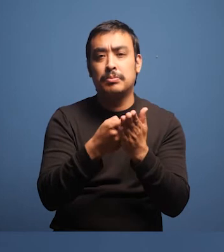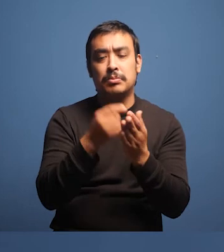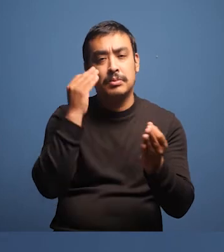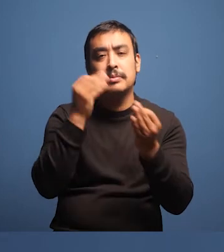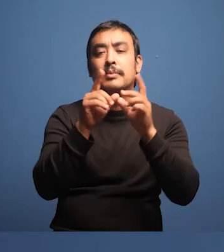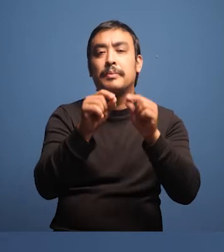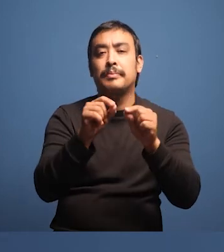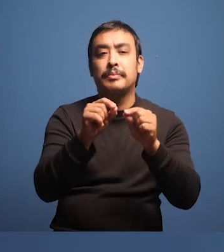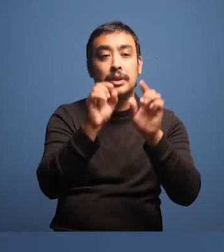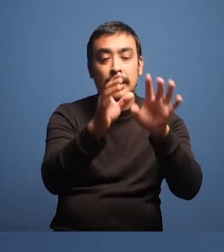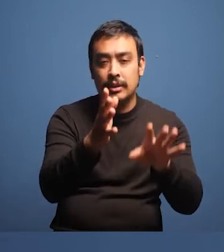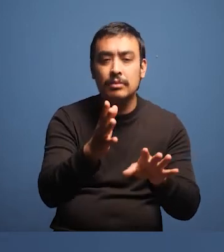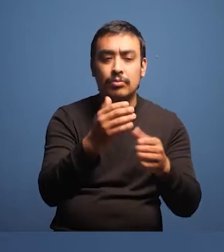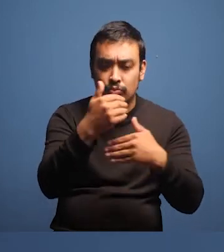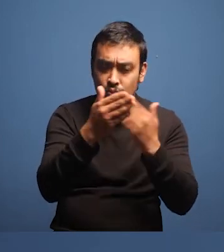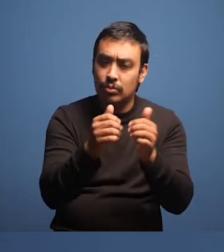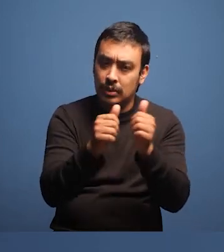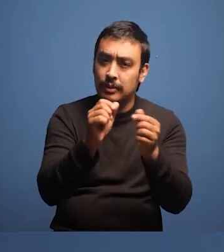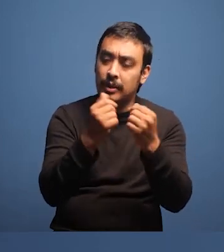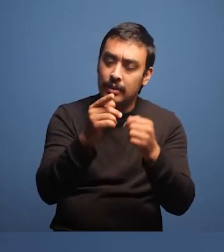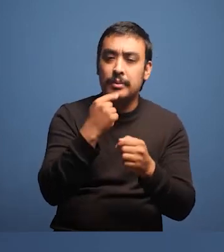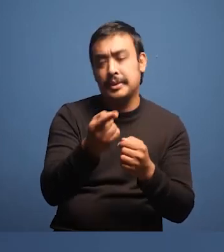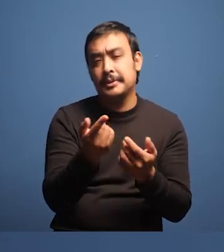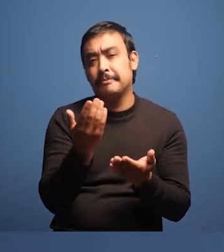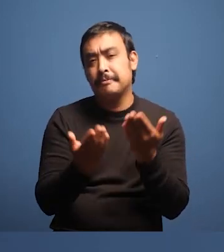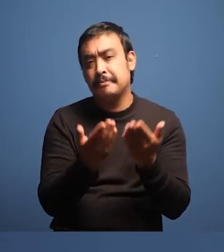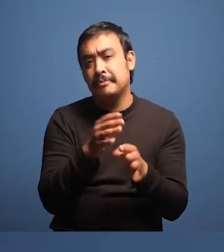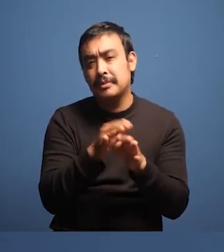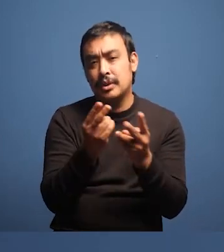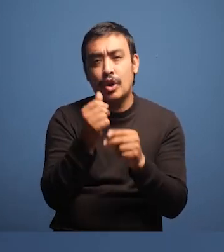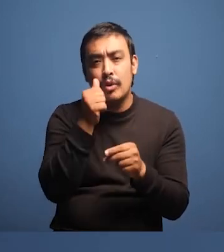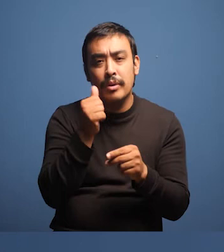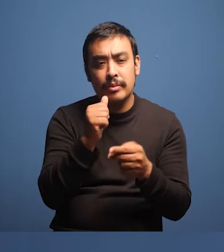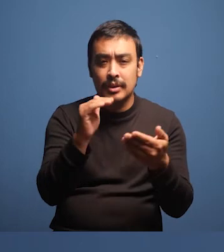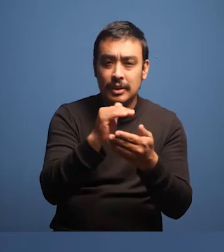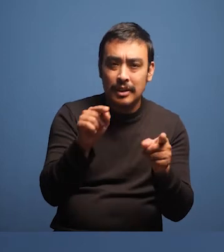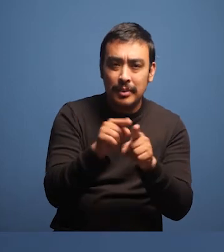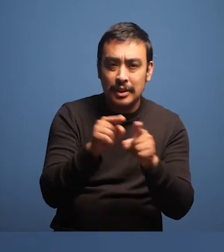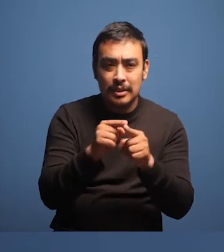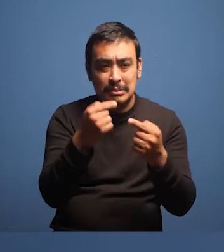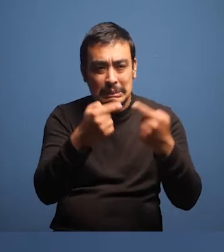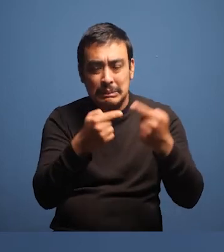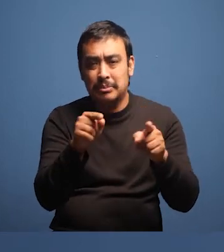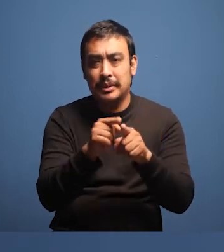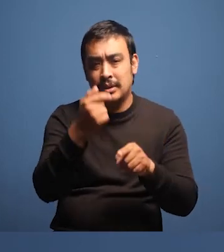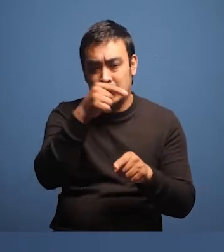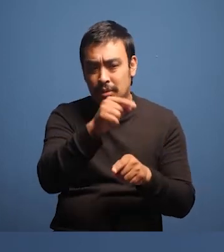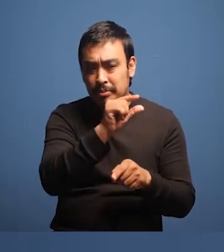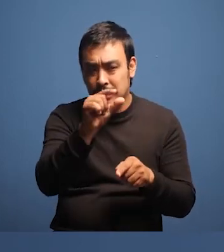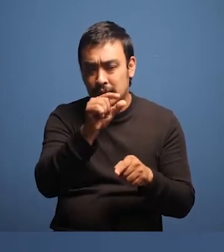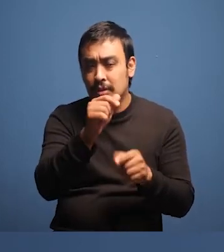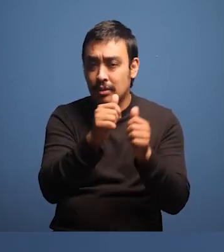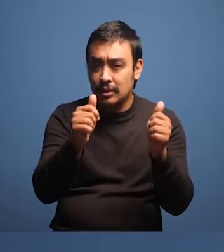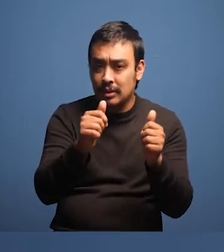नदिने होइन कि लिमिटमा चाहिँ गर्न दिनुभयो भने सायद कति धेरै चाहिँ पेरेन्ट्स र चिल्ड्रेनहरूकोमा अहिले कन्फ्लिक्ट भनेको यही अन्डरस्ट्यान्डिङ भएको छैन कि।